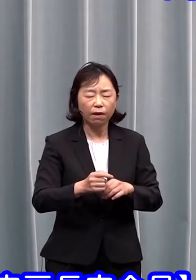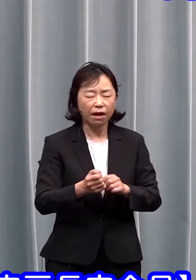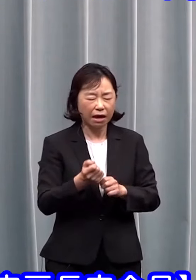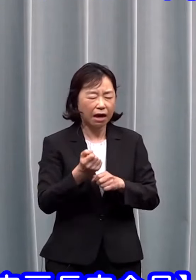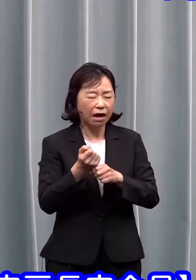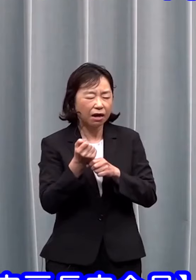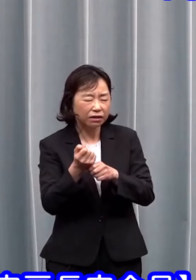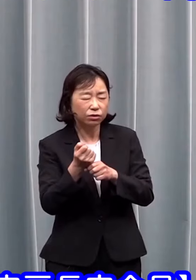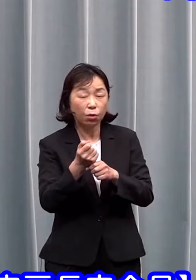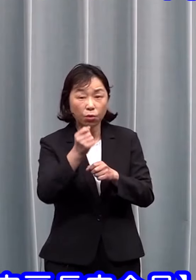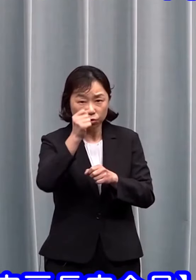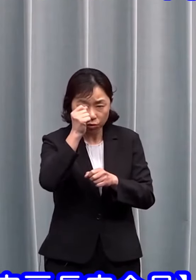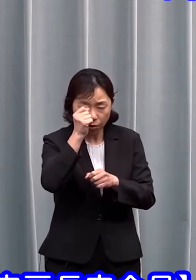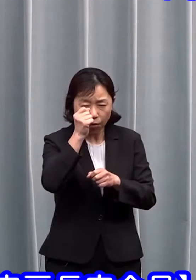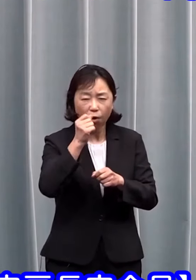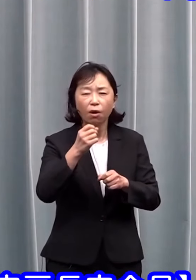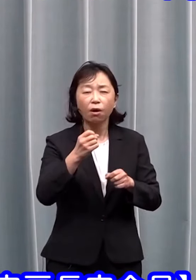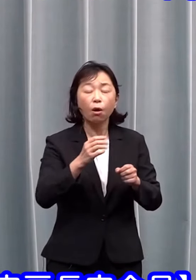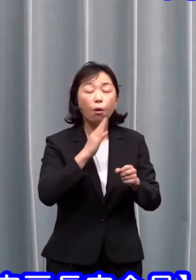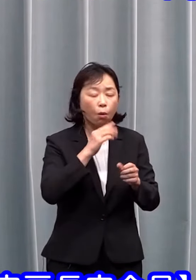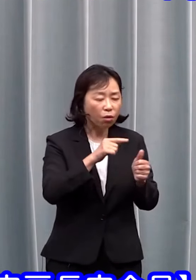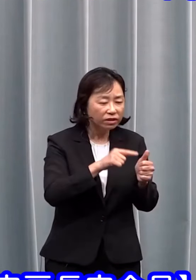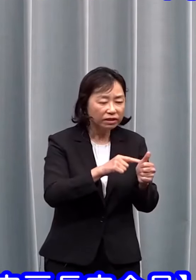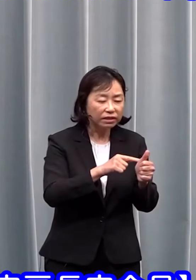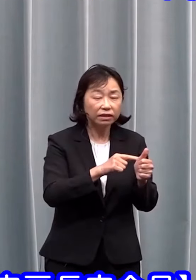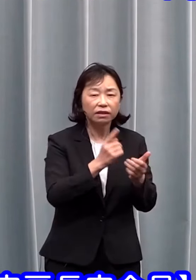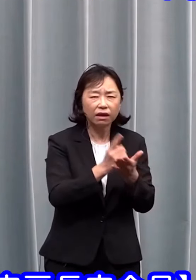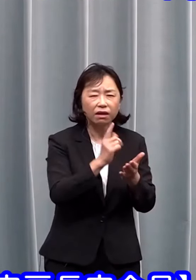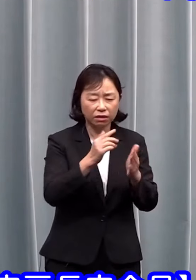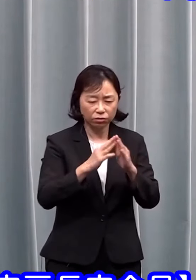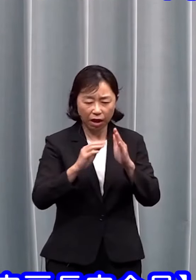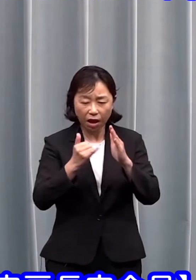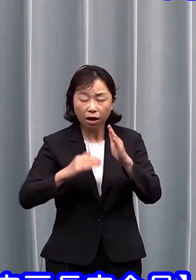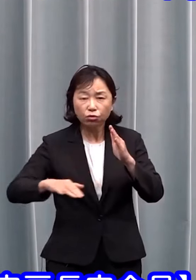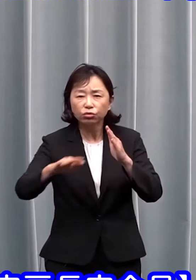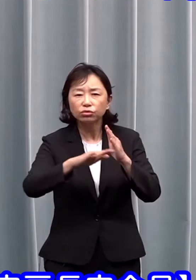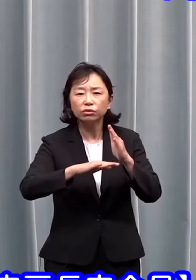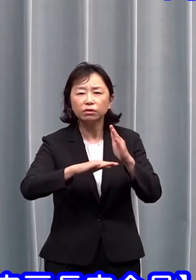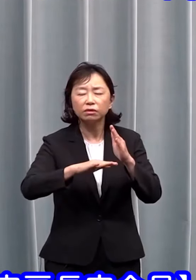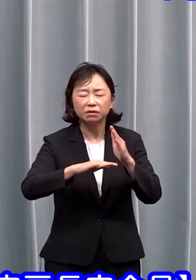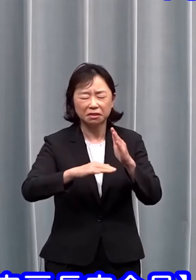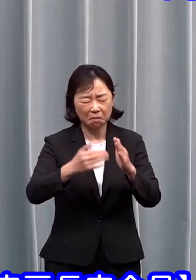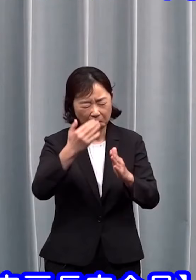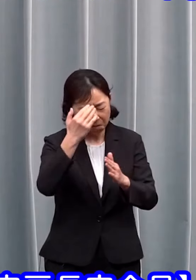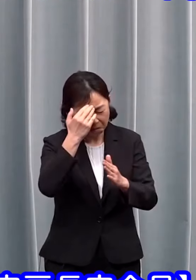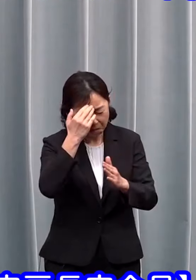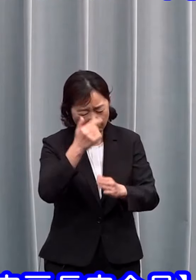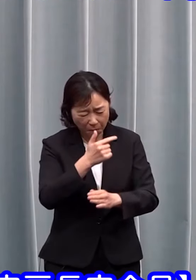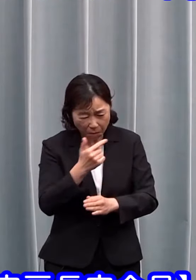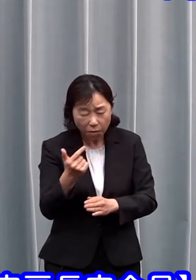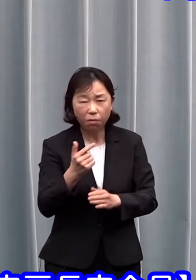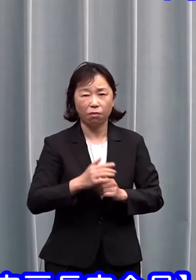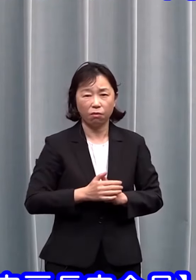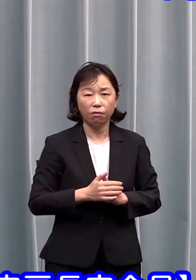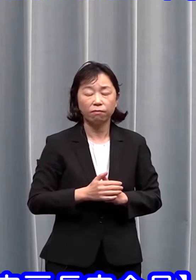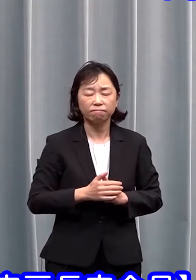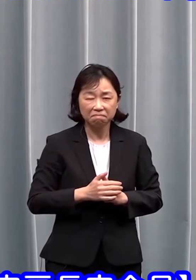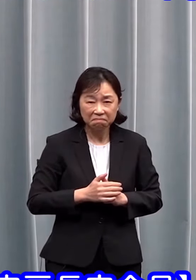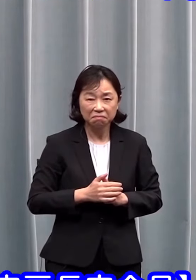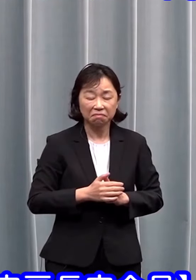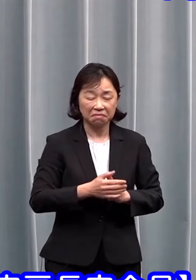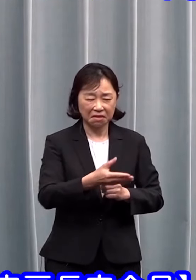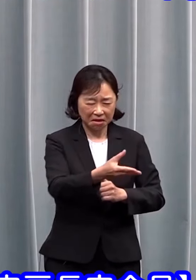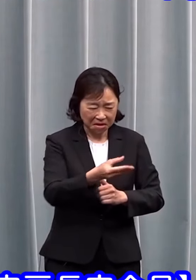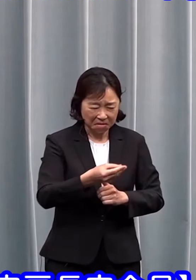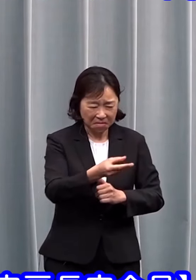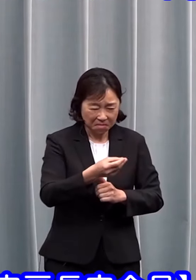ものやその家族の日常生活、社会生活に支障を生じさせるものでありまして、多重債務、貧